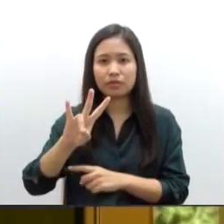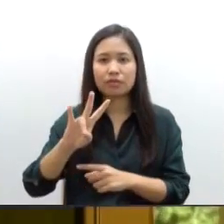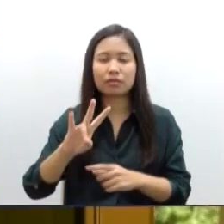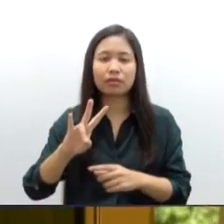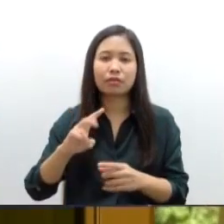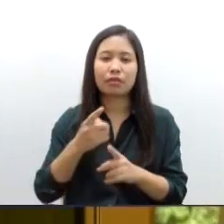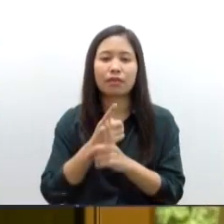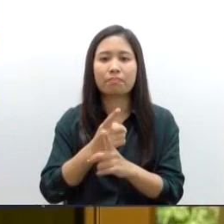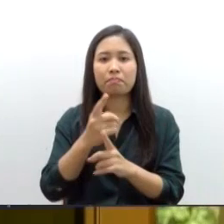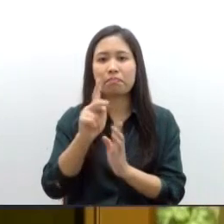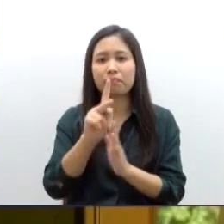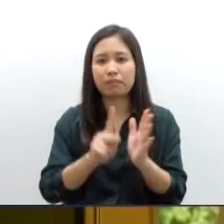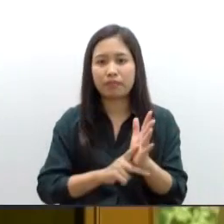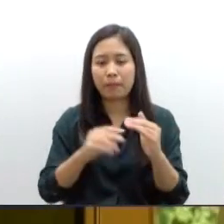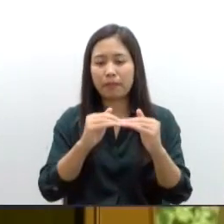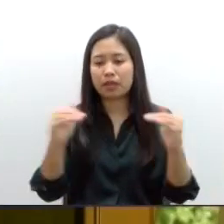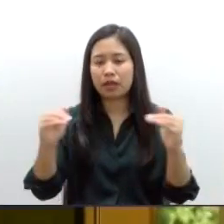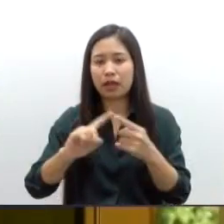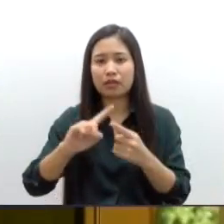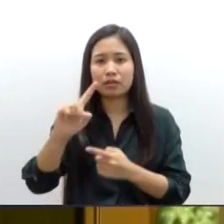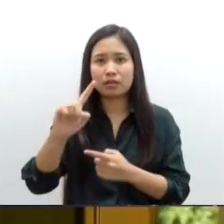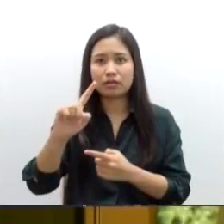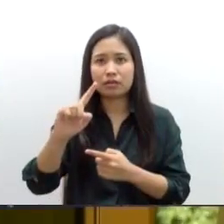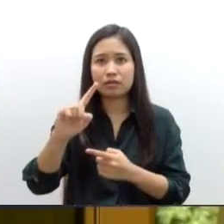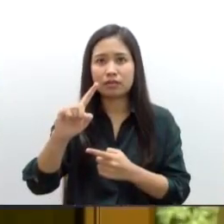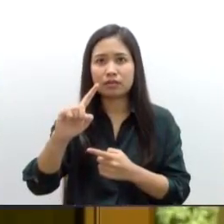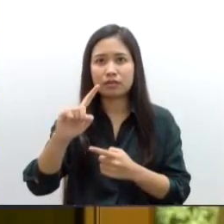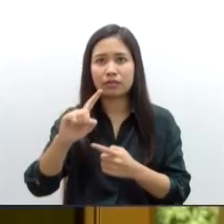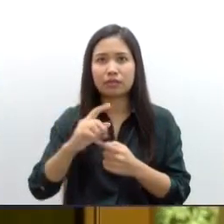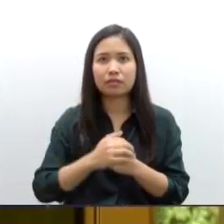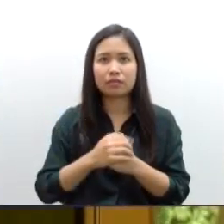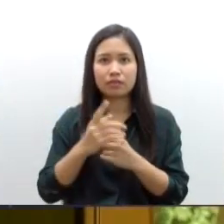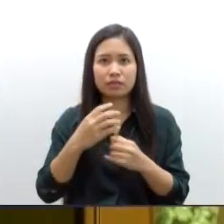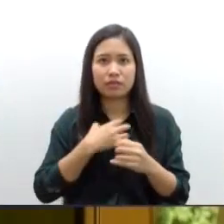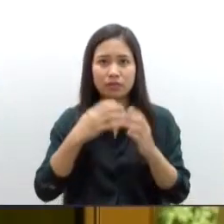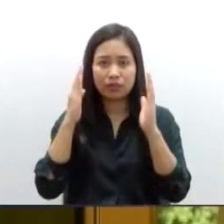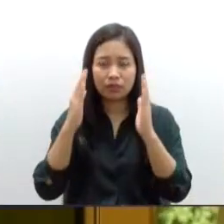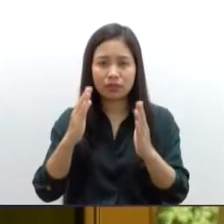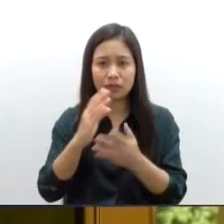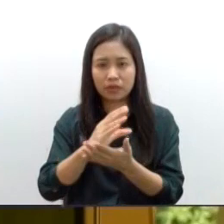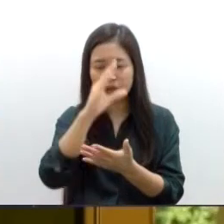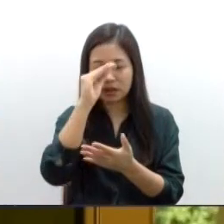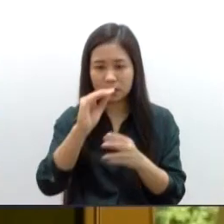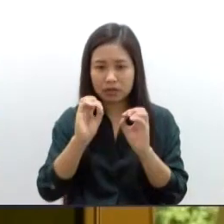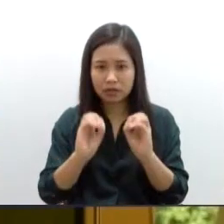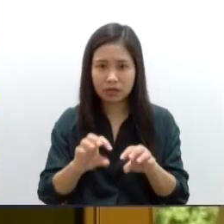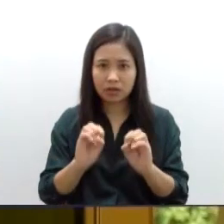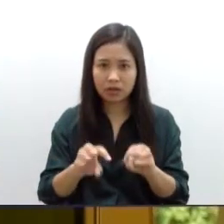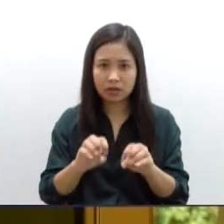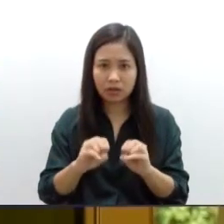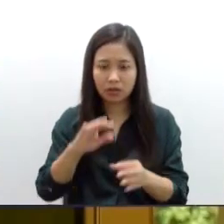การ1หรือมาตรการแรกตั้งใจจะให้มีการเรียนการสอนที่โร